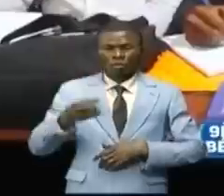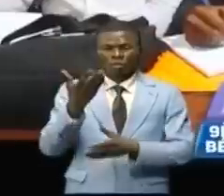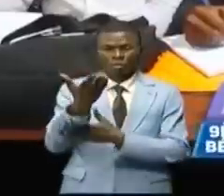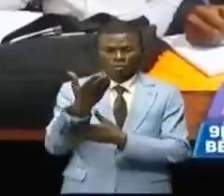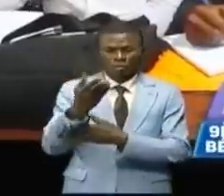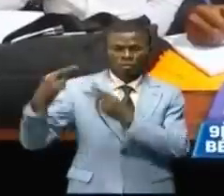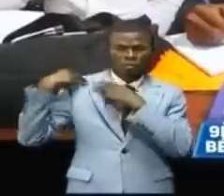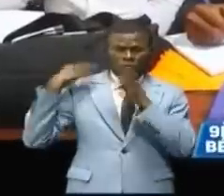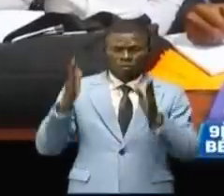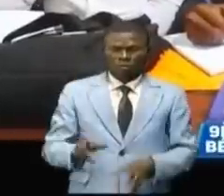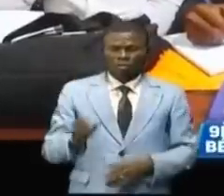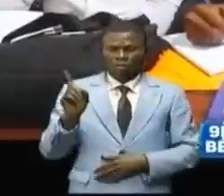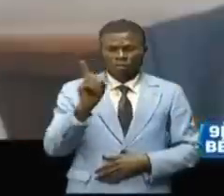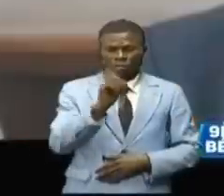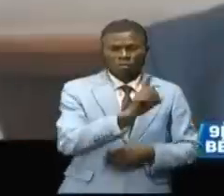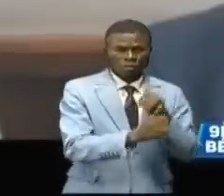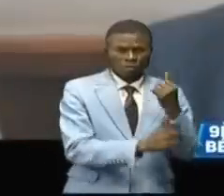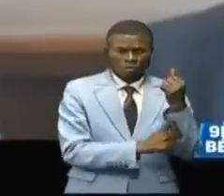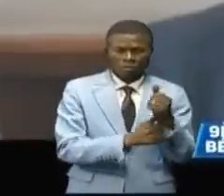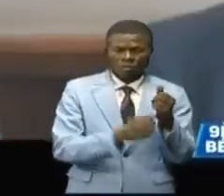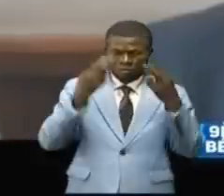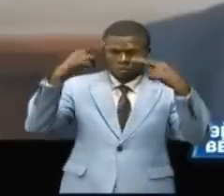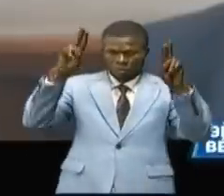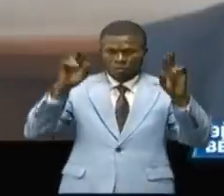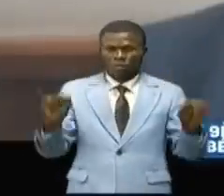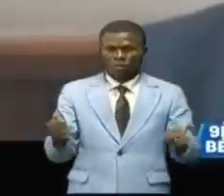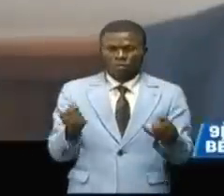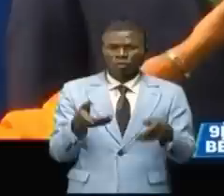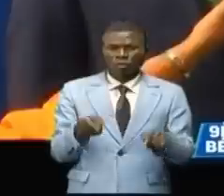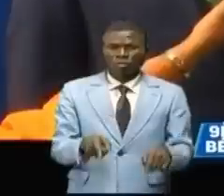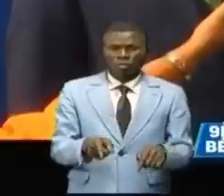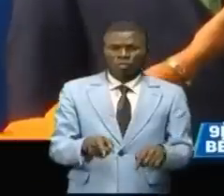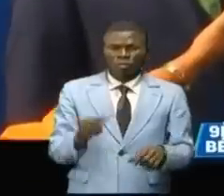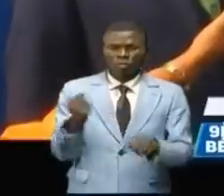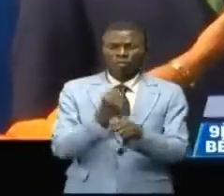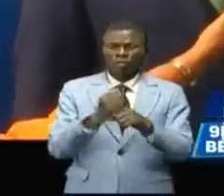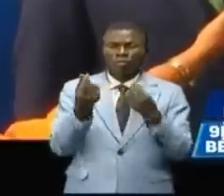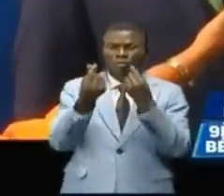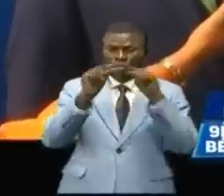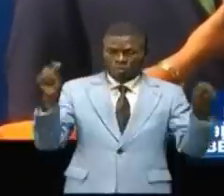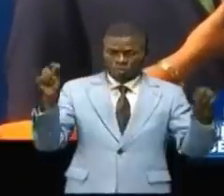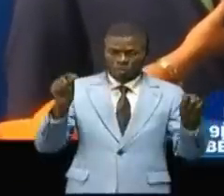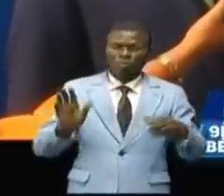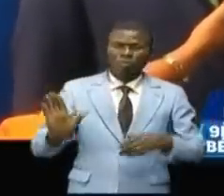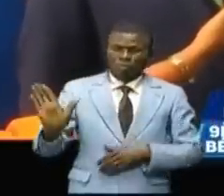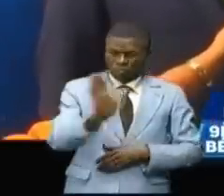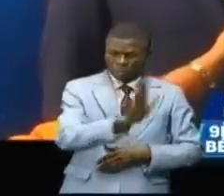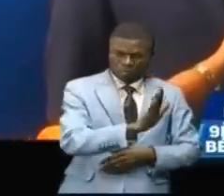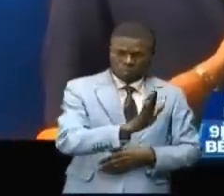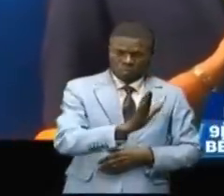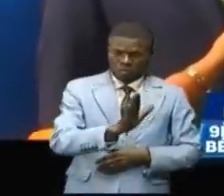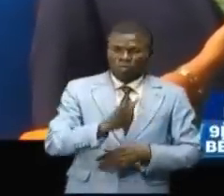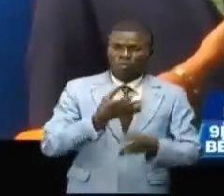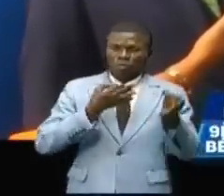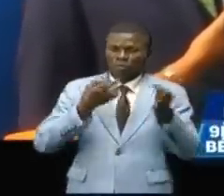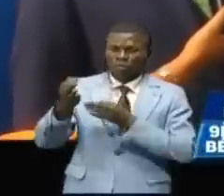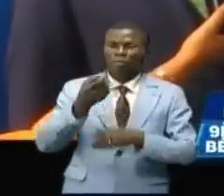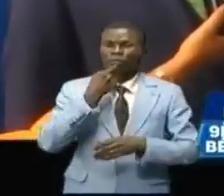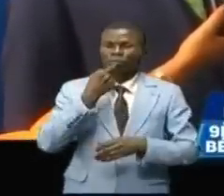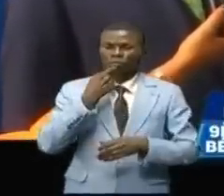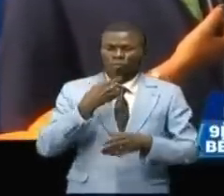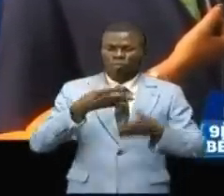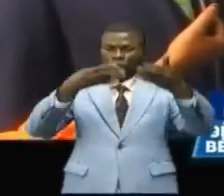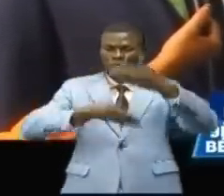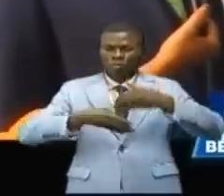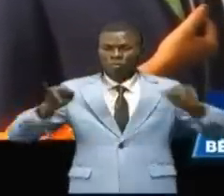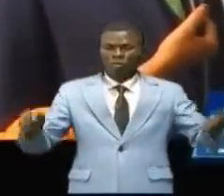responsabilité de chacun pour la réussite de ces jeux. Les bénévoles, c'est eux qui vont écrire l'histoire des 9e jeux de